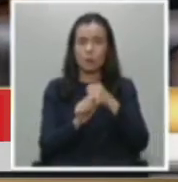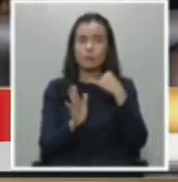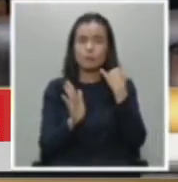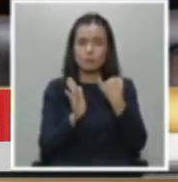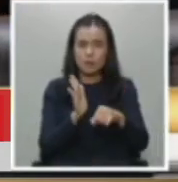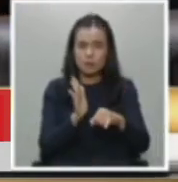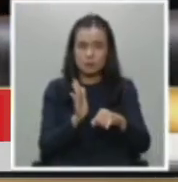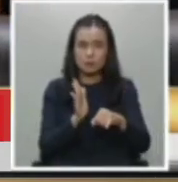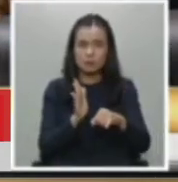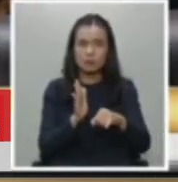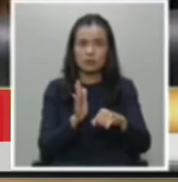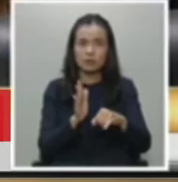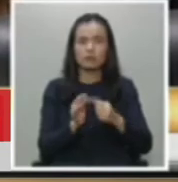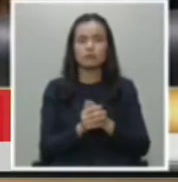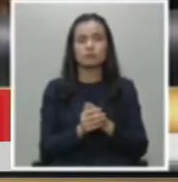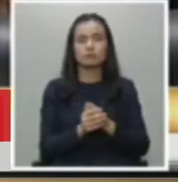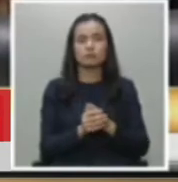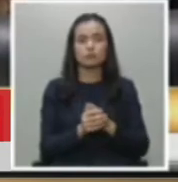บกพร่อง